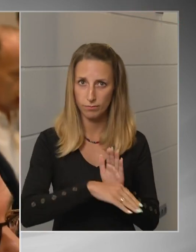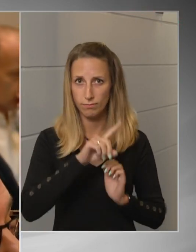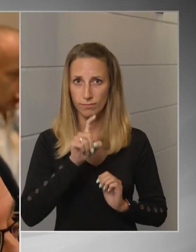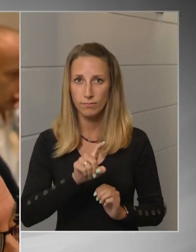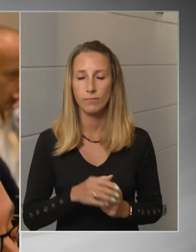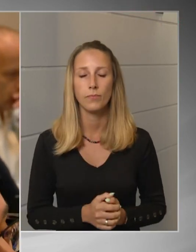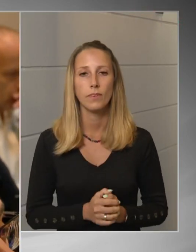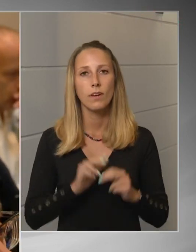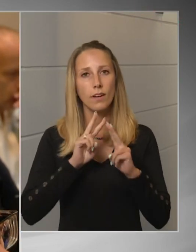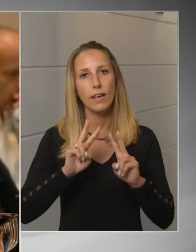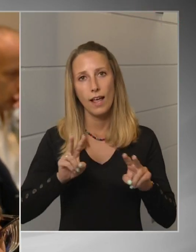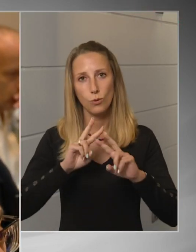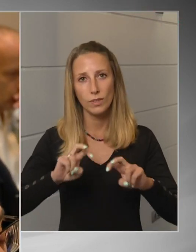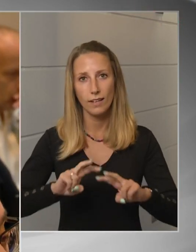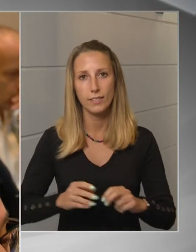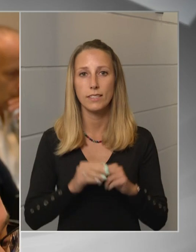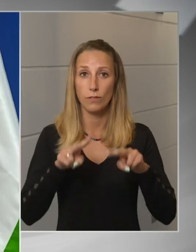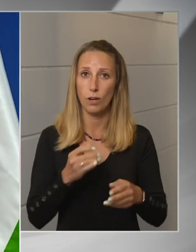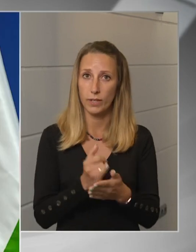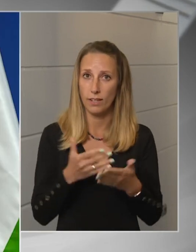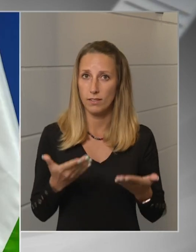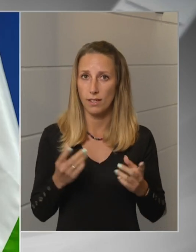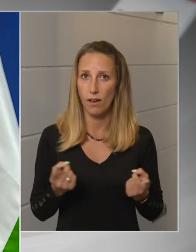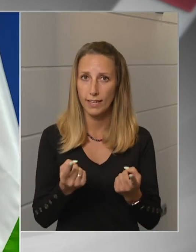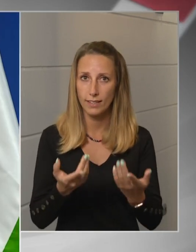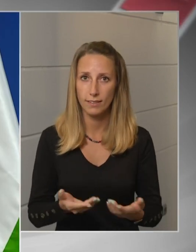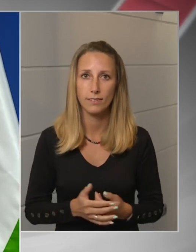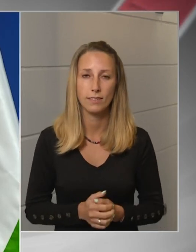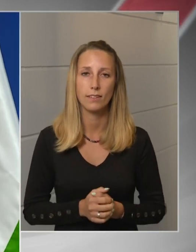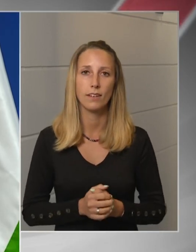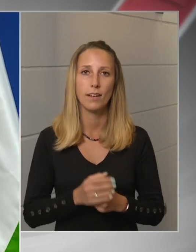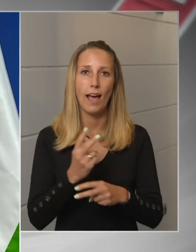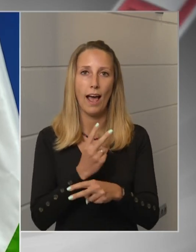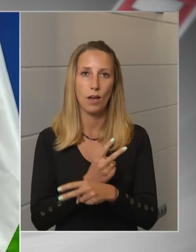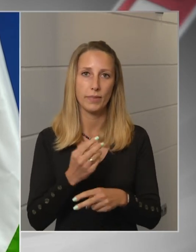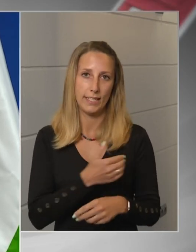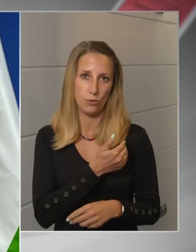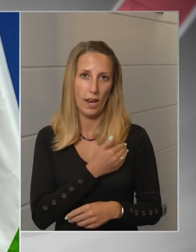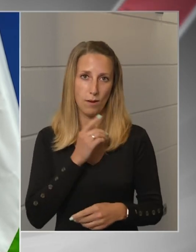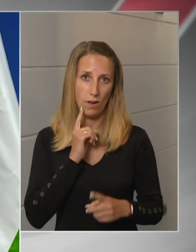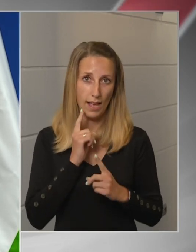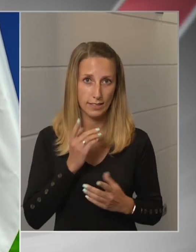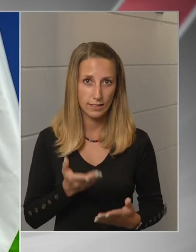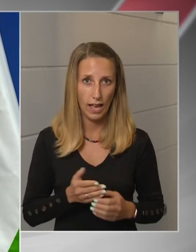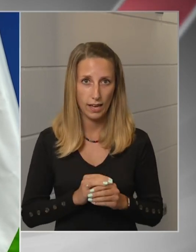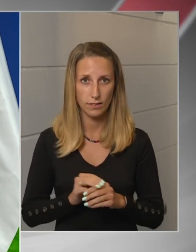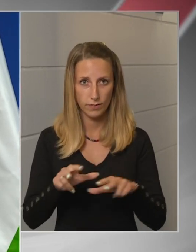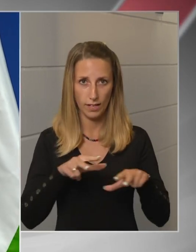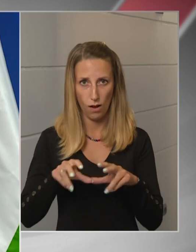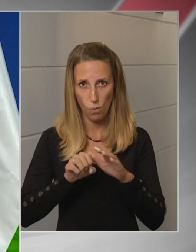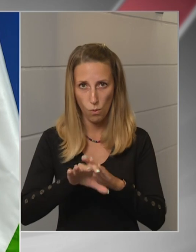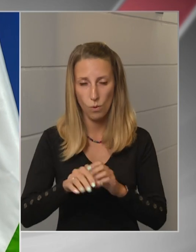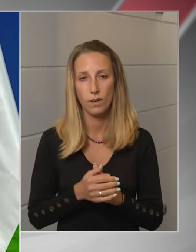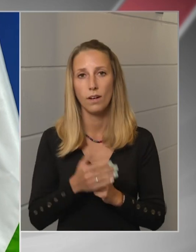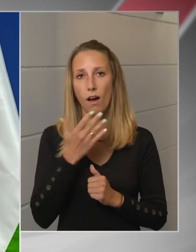Utána kell nézni annak, hogy valóban igaz-e az a hír, hogy ezt állami iskolákban lejátsszák. Ha igen, akkor csak azt tudom